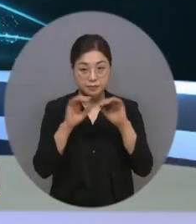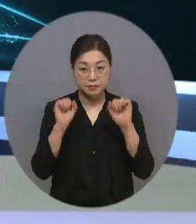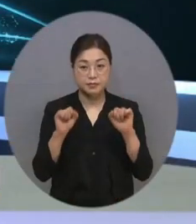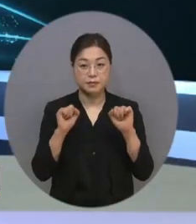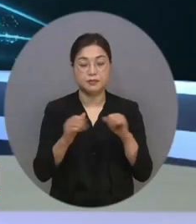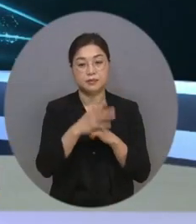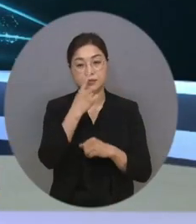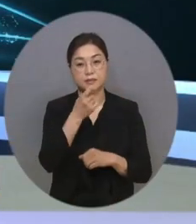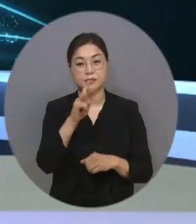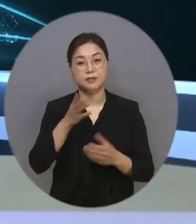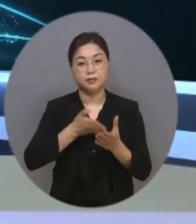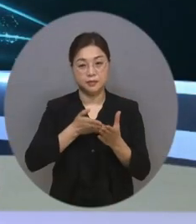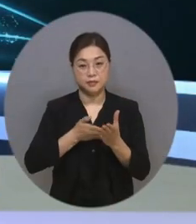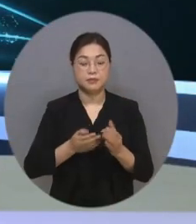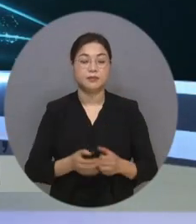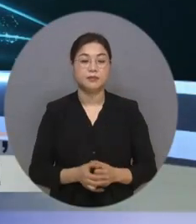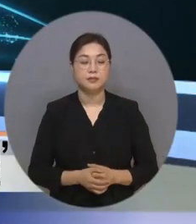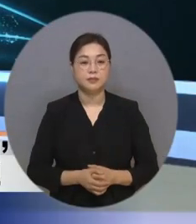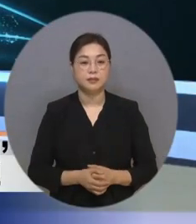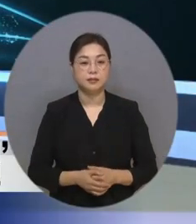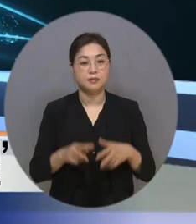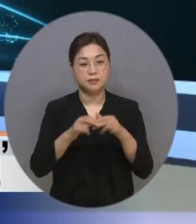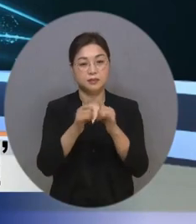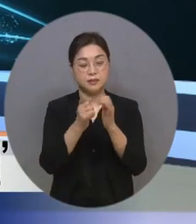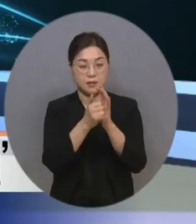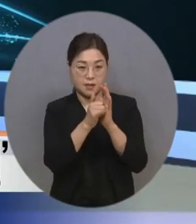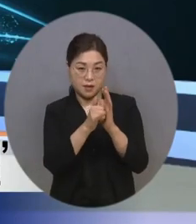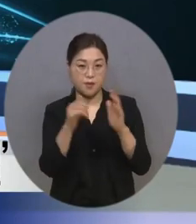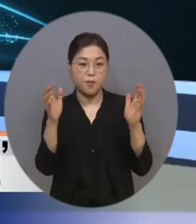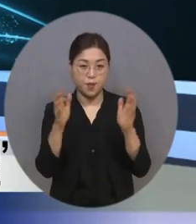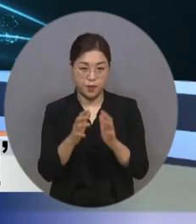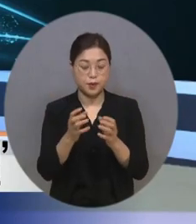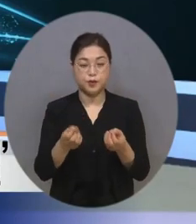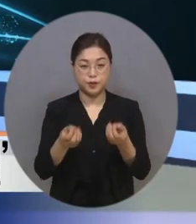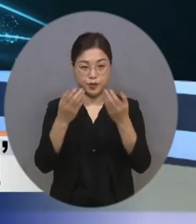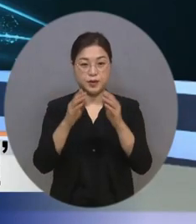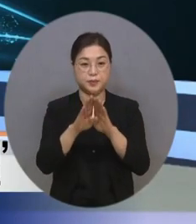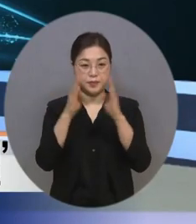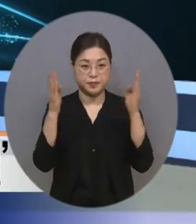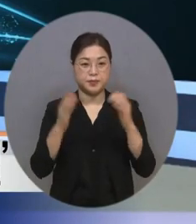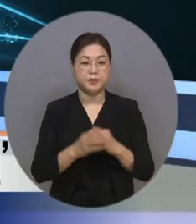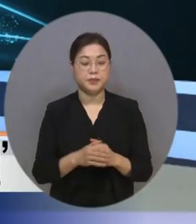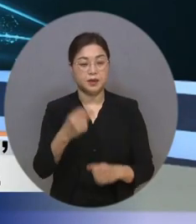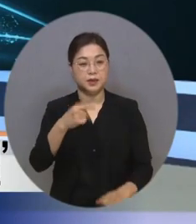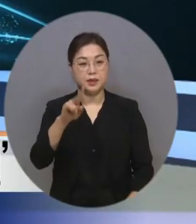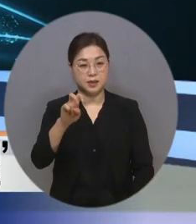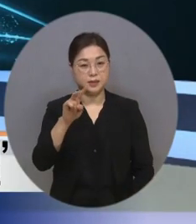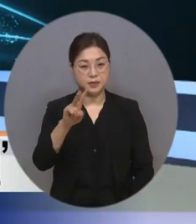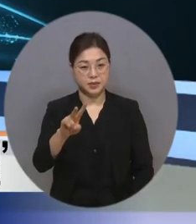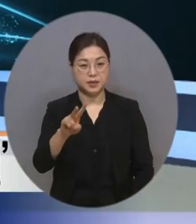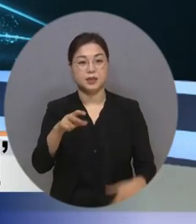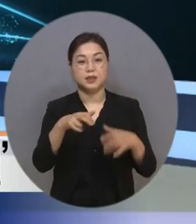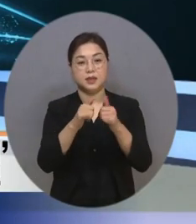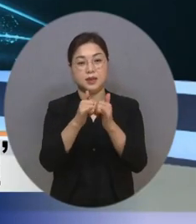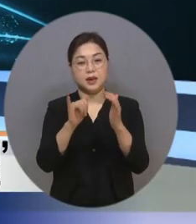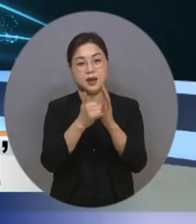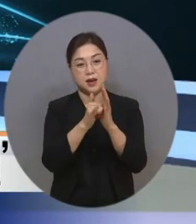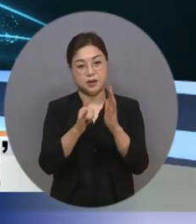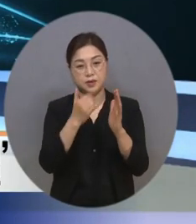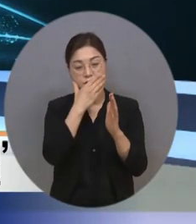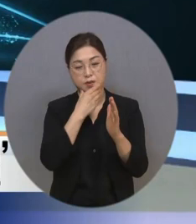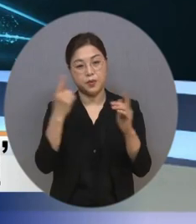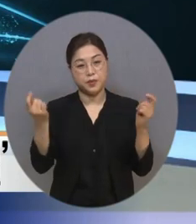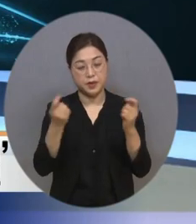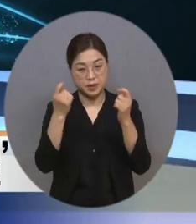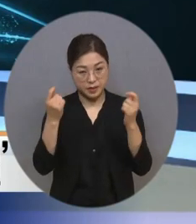여러분 안녕하십니까? 복지TV 뉴스입니다. 장애인 가족들이 함께하는 축제가 열렸습니다. 2022 장애인 가족행복 페스티벌